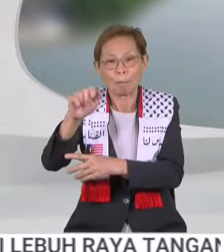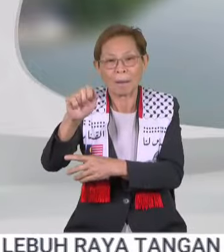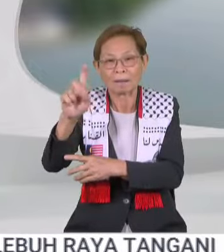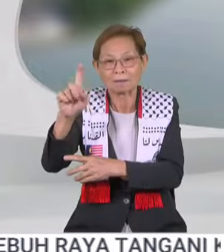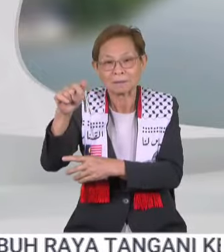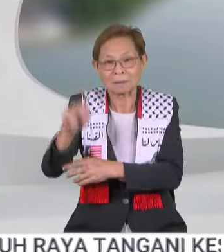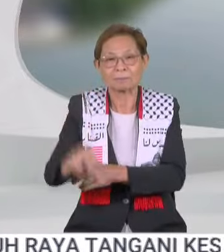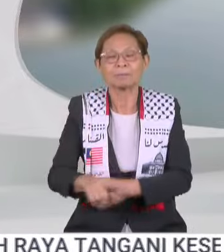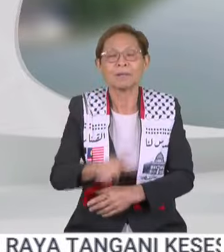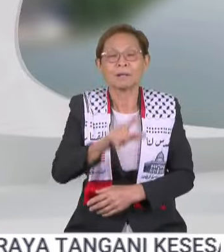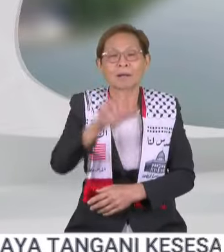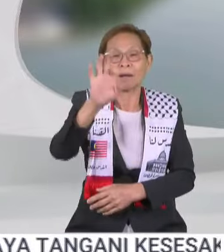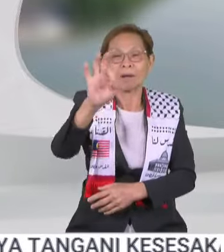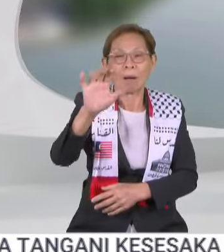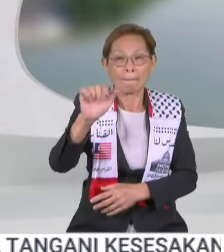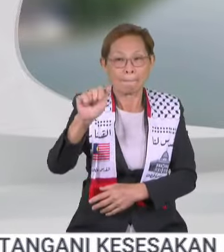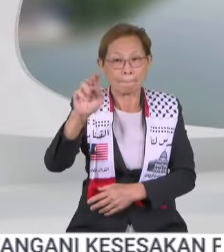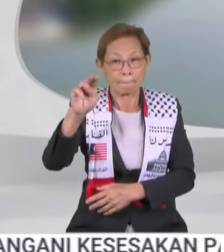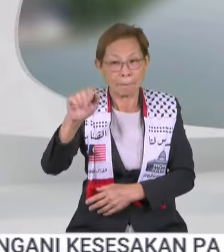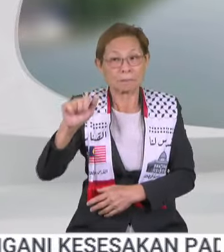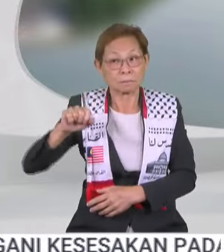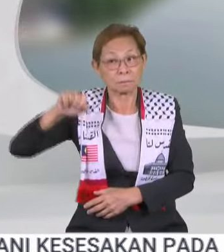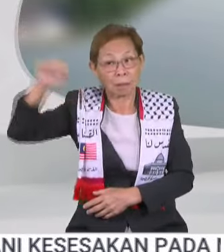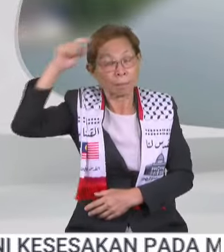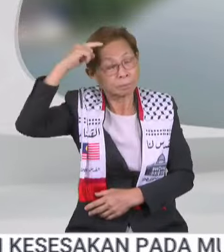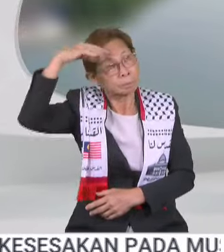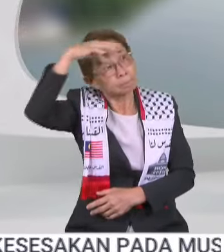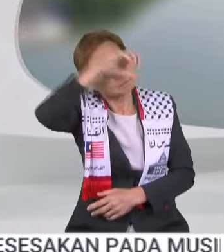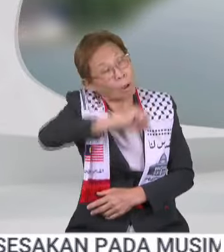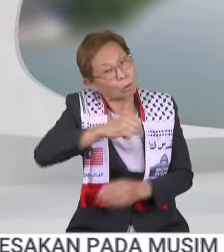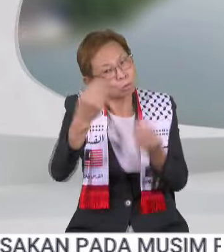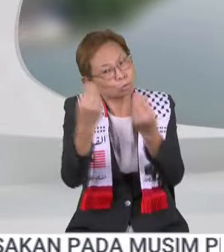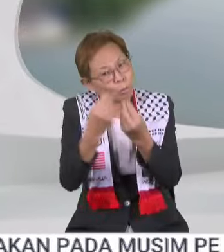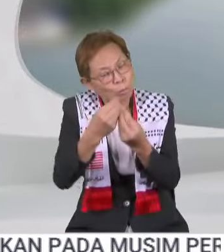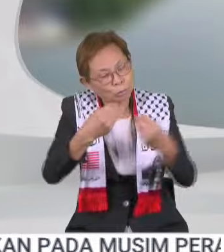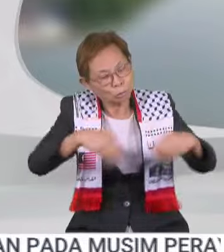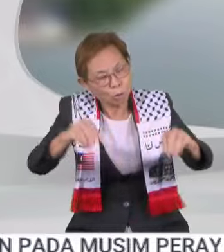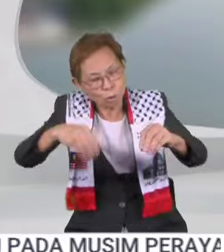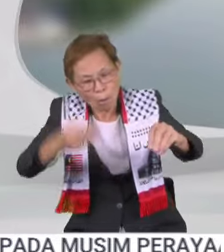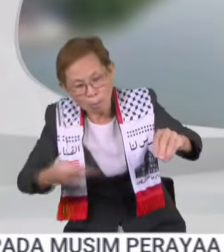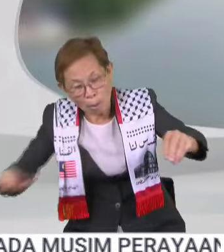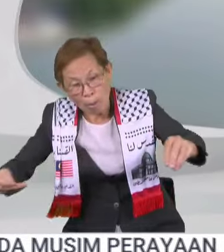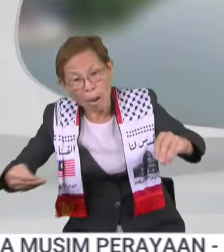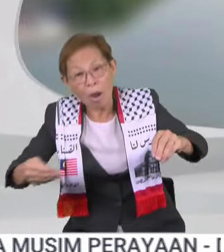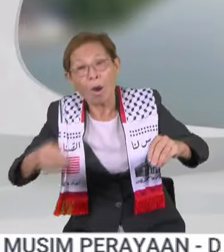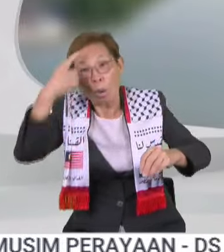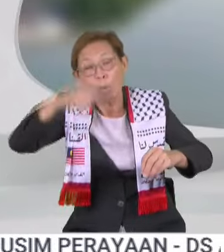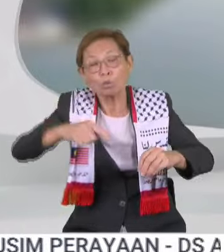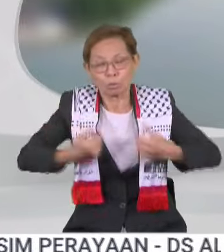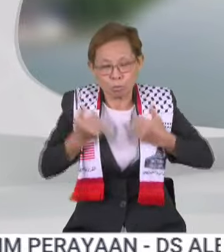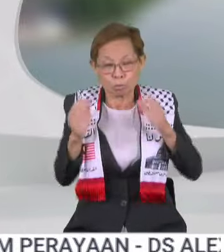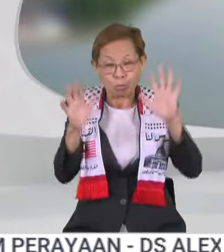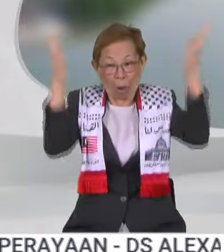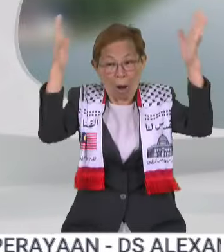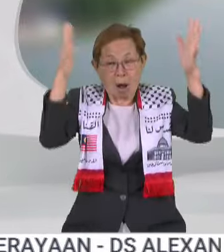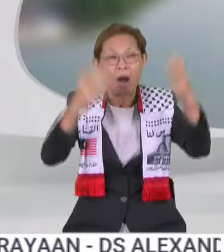Lembaga Pemasaran Pertanian Persekutuan FAMA Sabah menjangkakan nilai jualan barangan keperluan hari raya